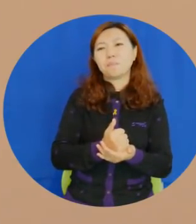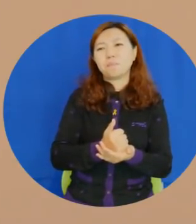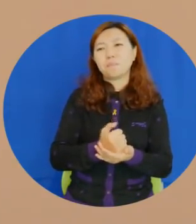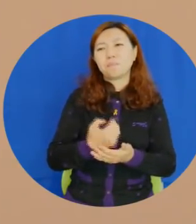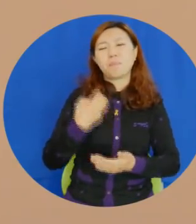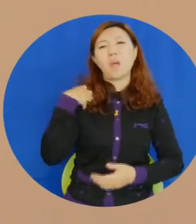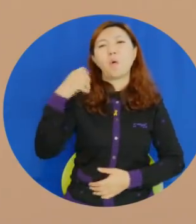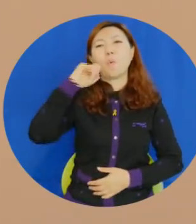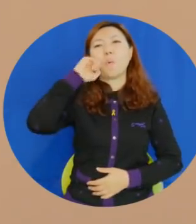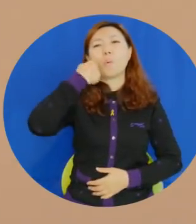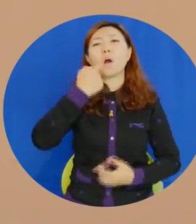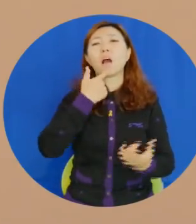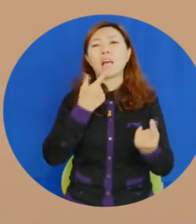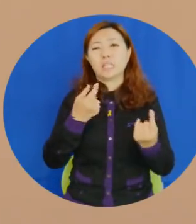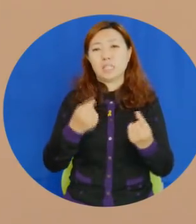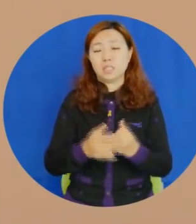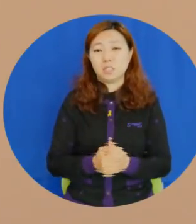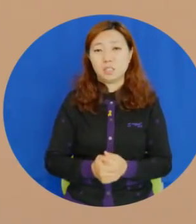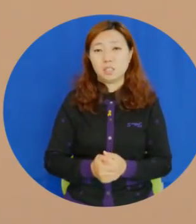되듯이